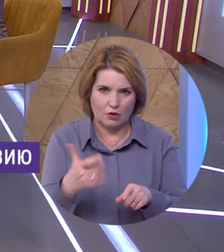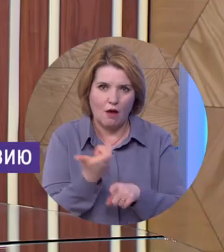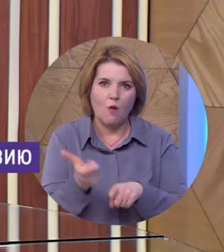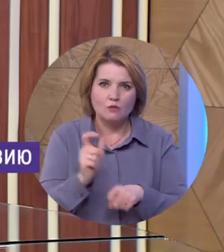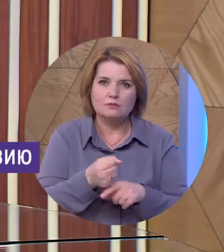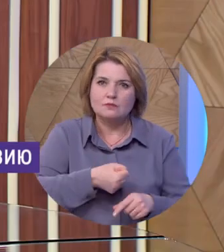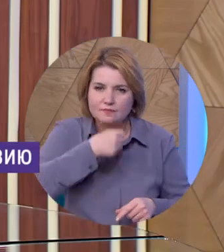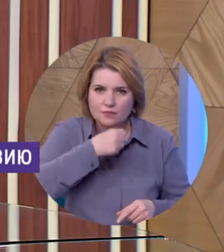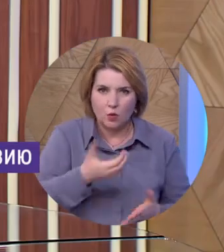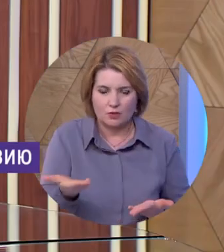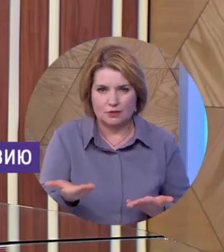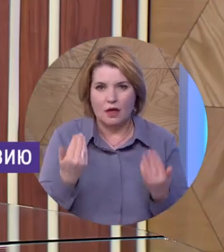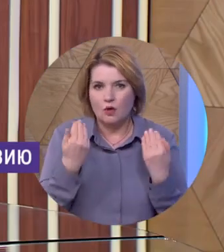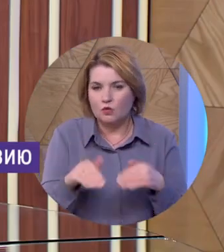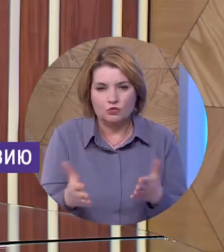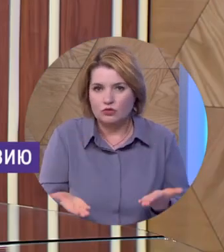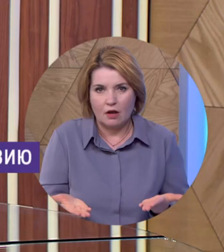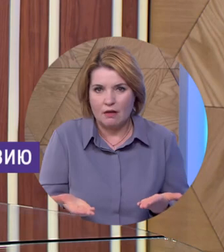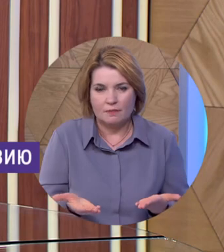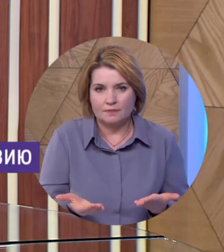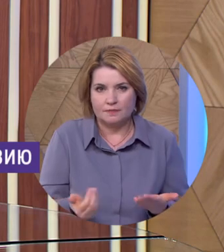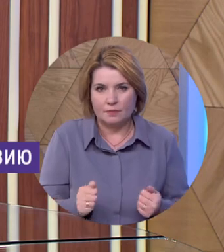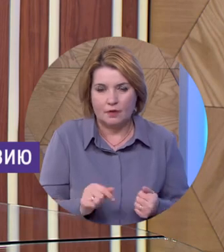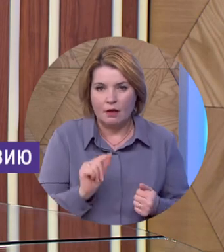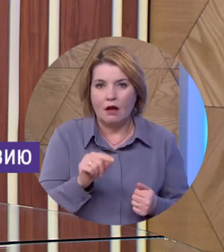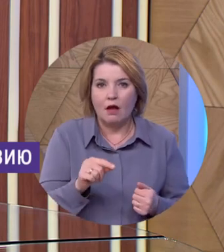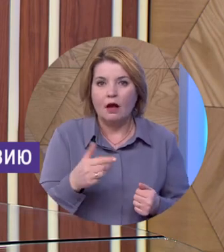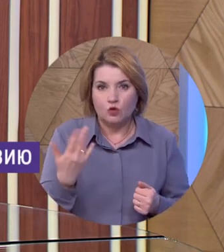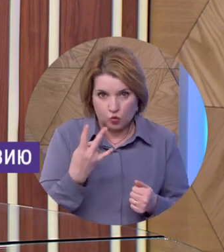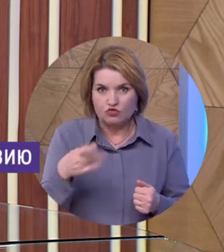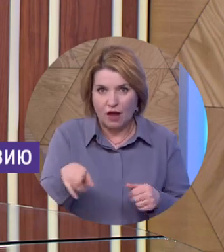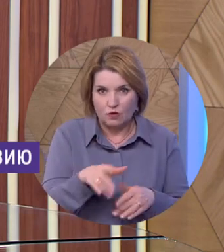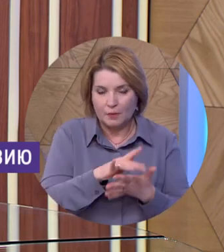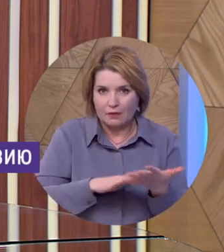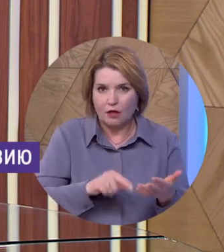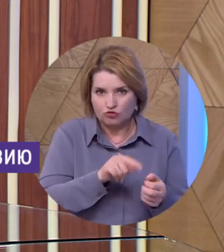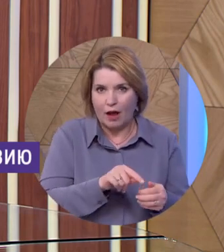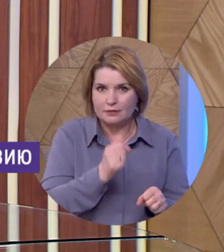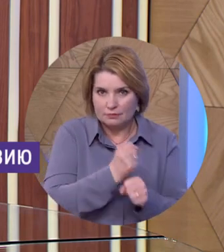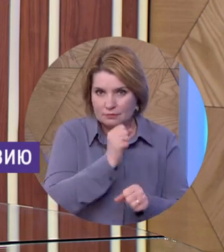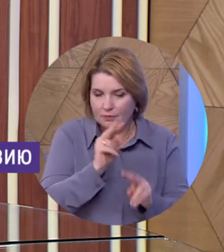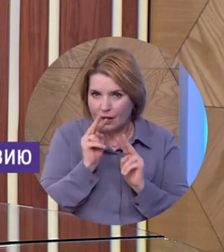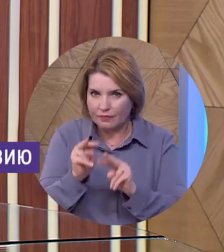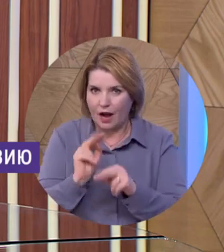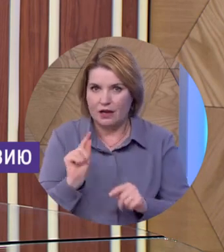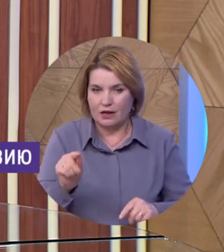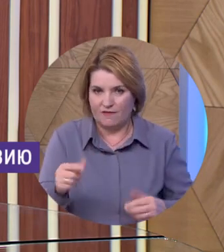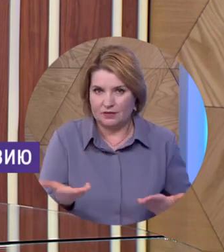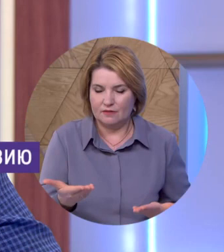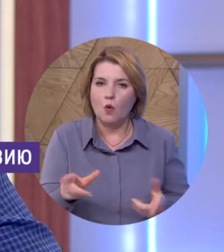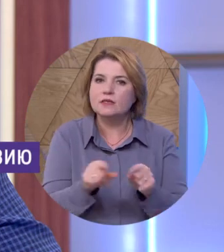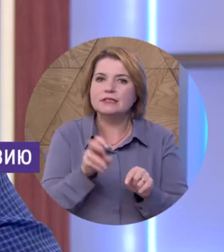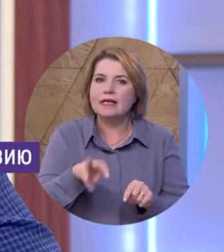все мыслимые или немыслимые возрастные категории, когда нужно контролировать, а вот родители все равно продолжают контролировать. С